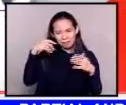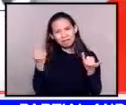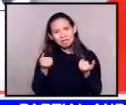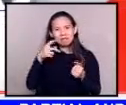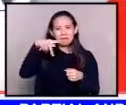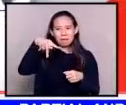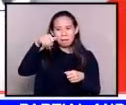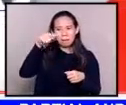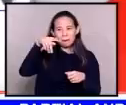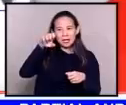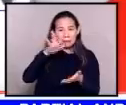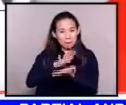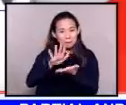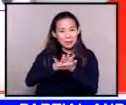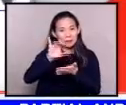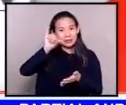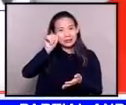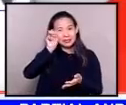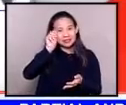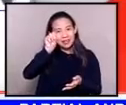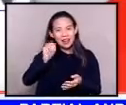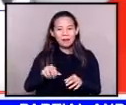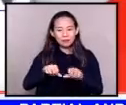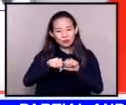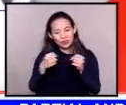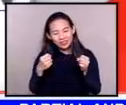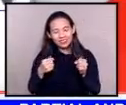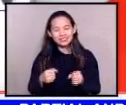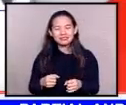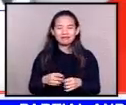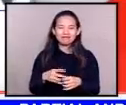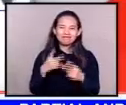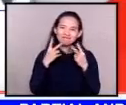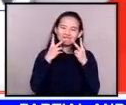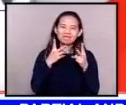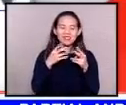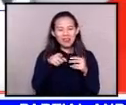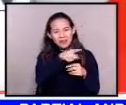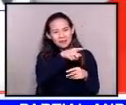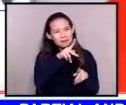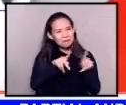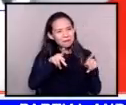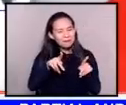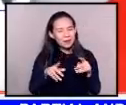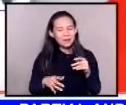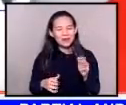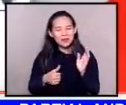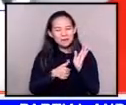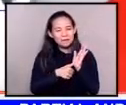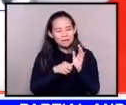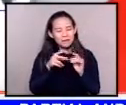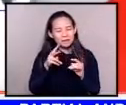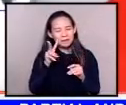na punit. So nabaliwala na rin yung botong yun. Ano? Bukod dyan, nakita rin nating bumoto ang mga binabantayan